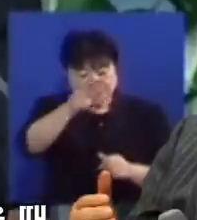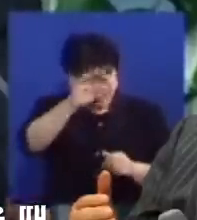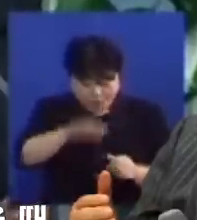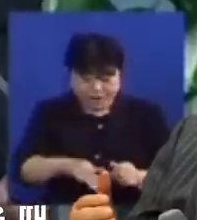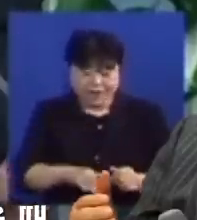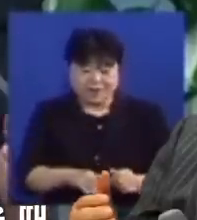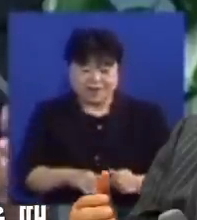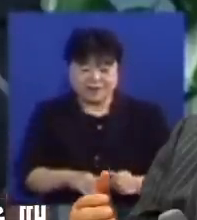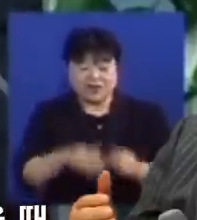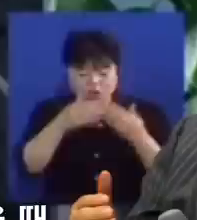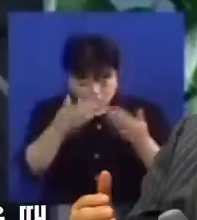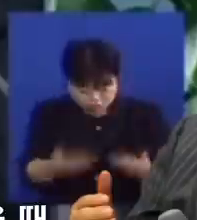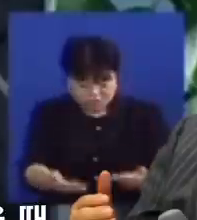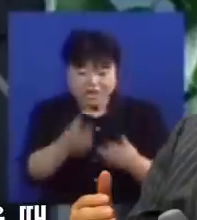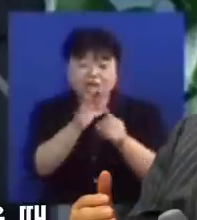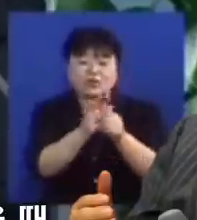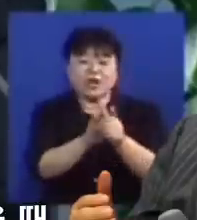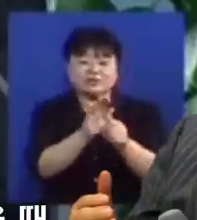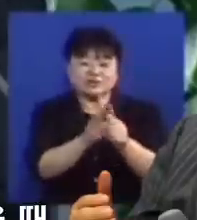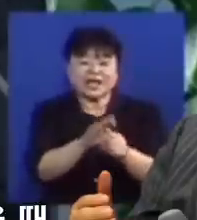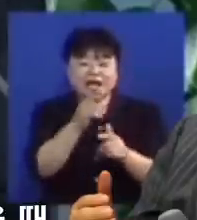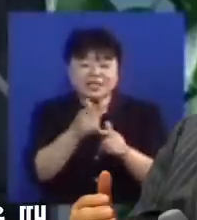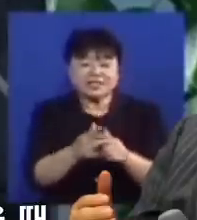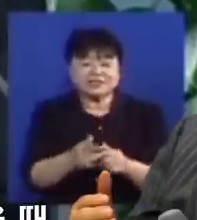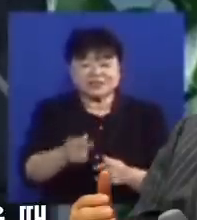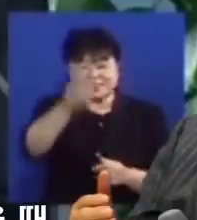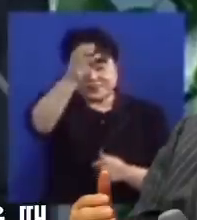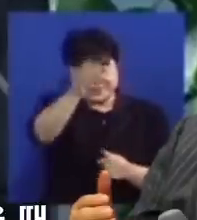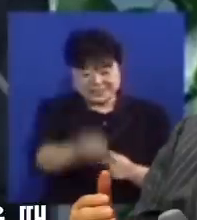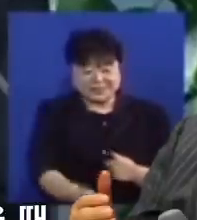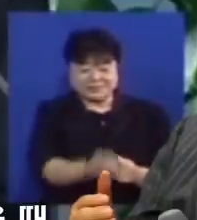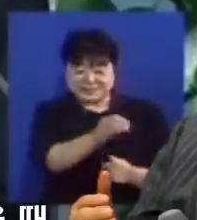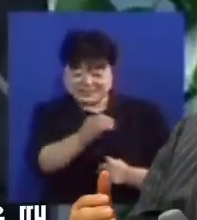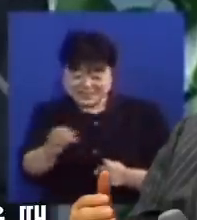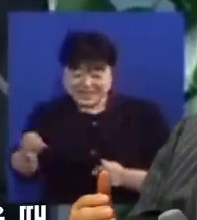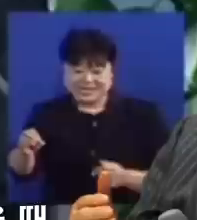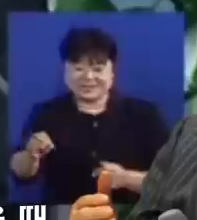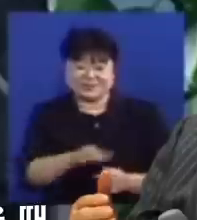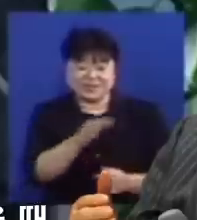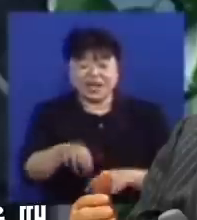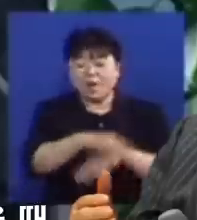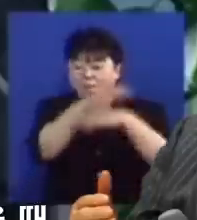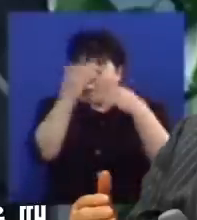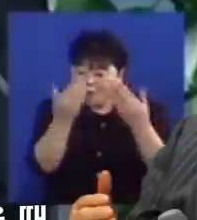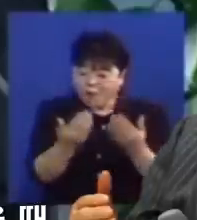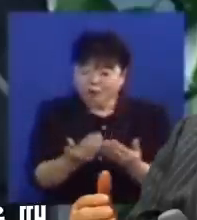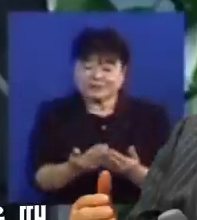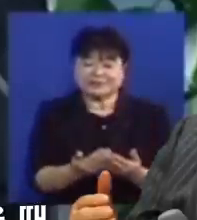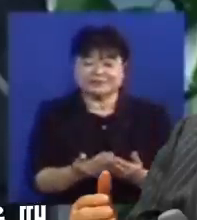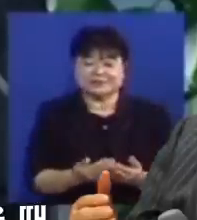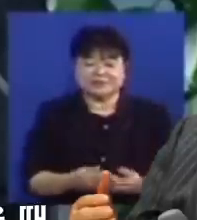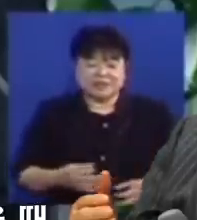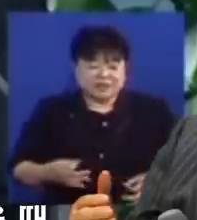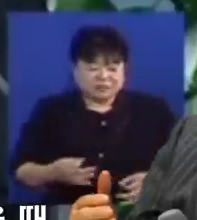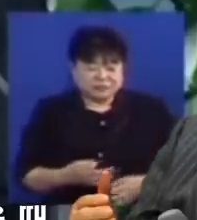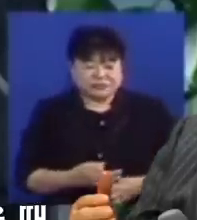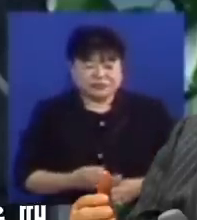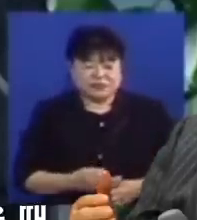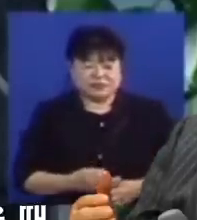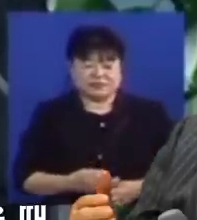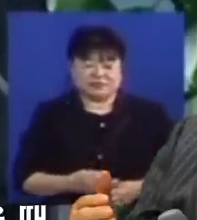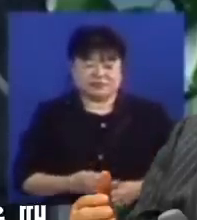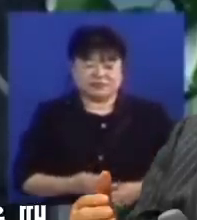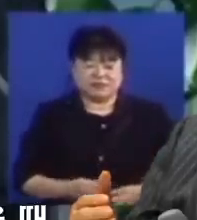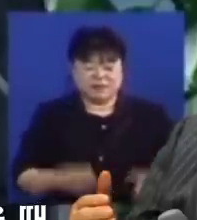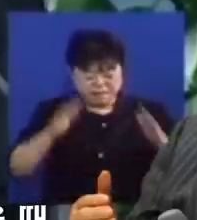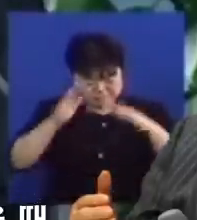오라. 내가 너희를 쉬게 하리라. 예수님은 갈보리 십자가에서 우리의 모든 부정적인 파괴적인